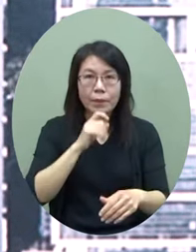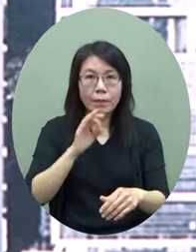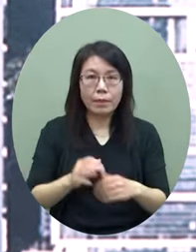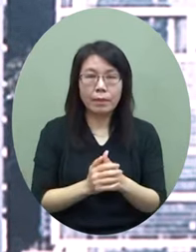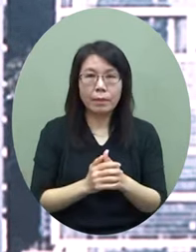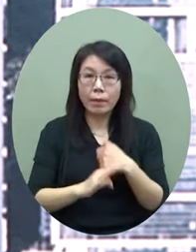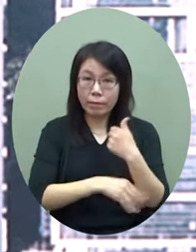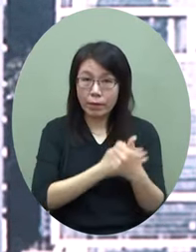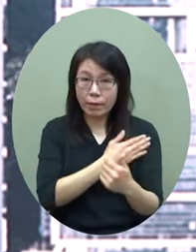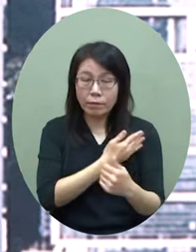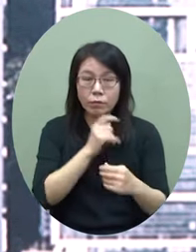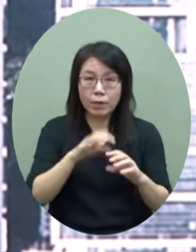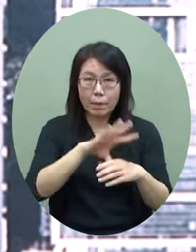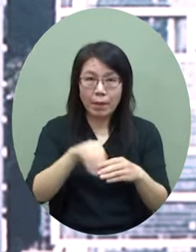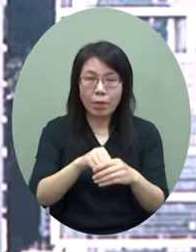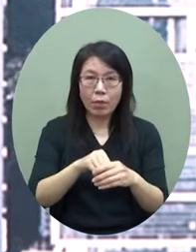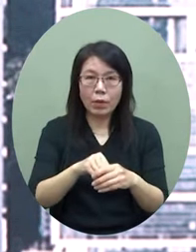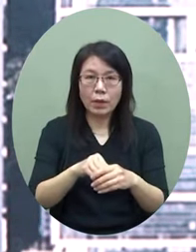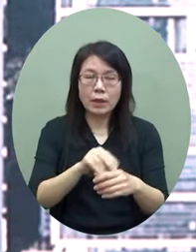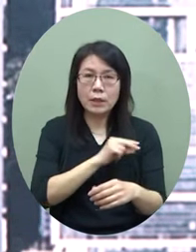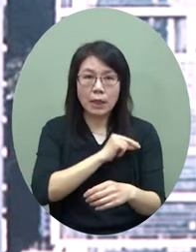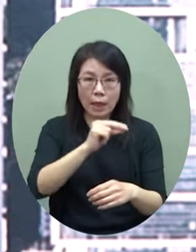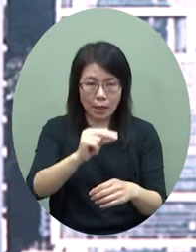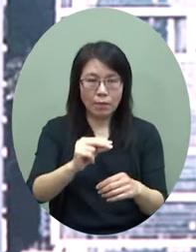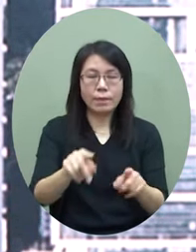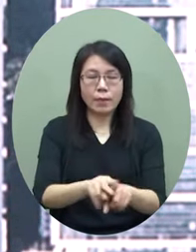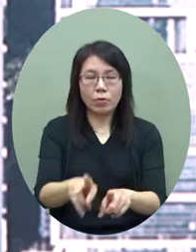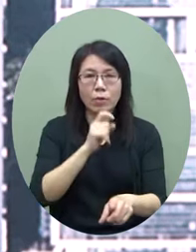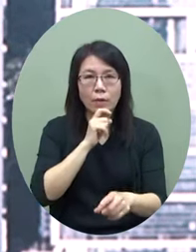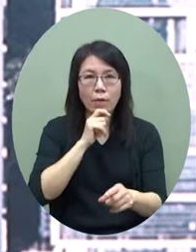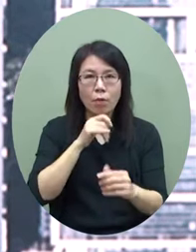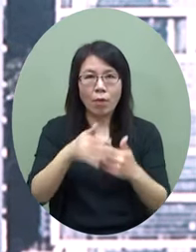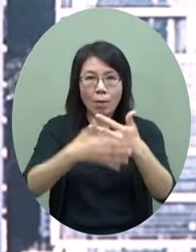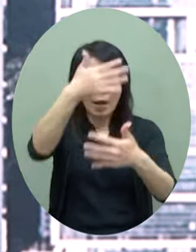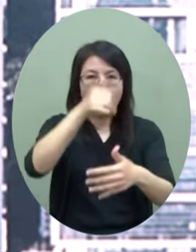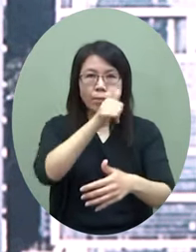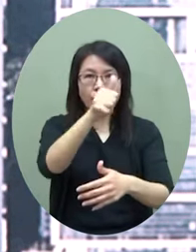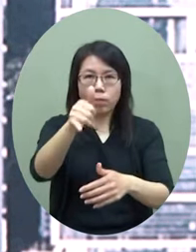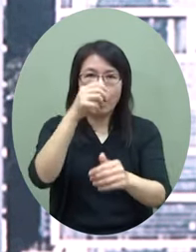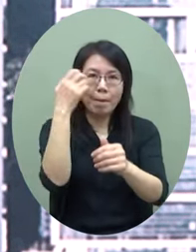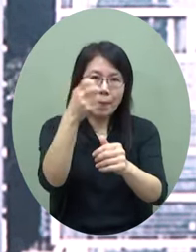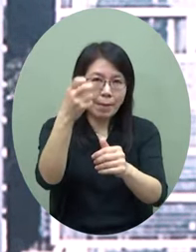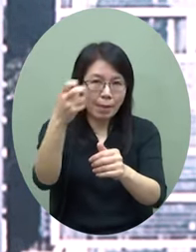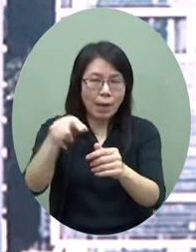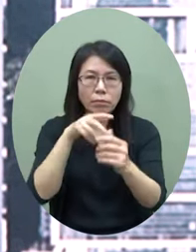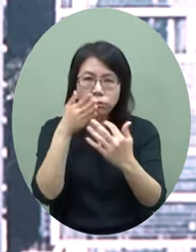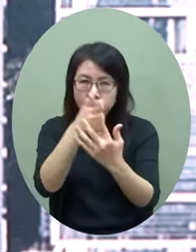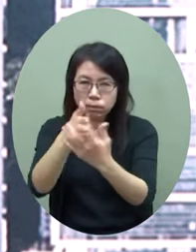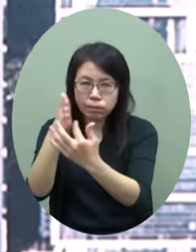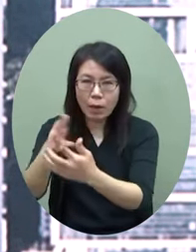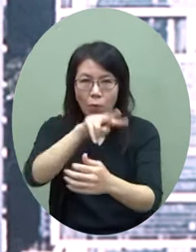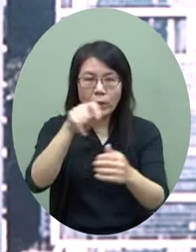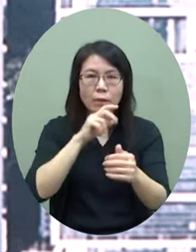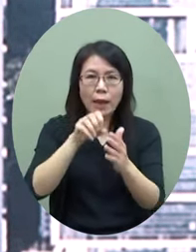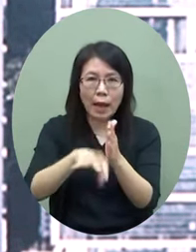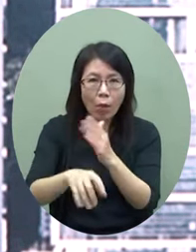法的行動包括在星期日的時候我們都有上門去逐家拍看看有沒有一些遺漏